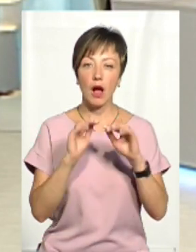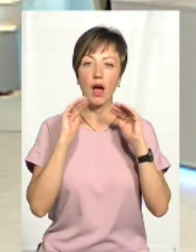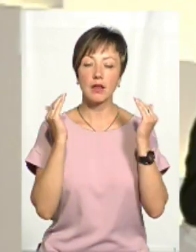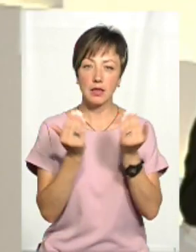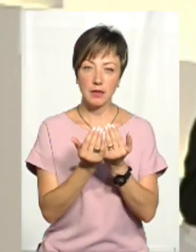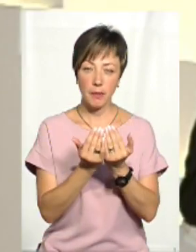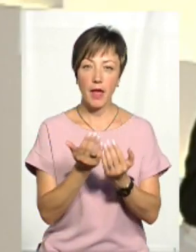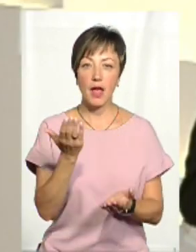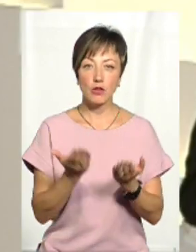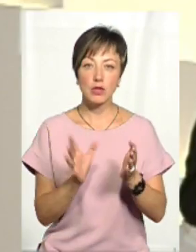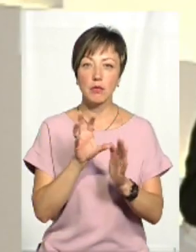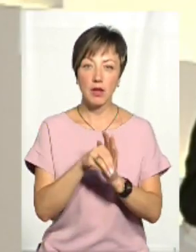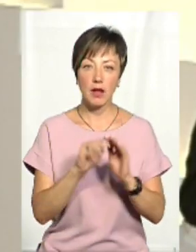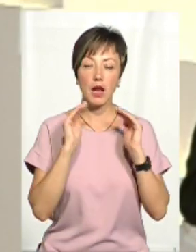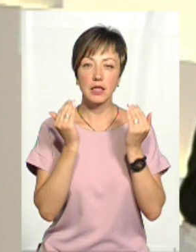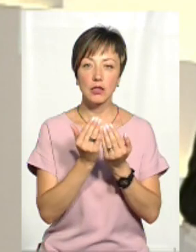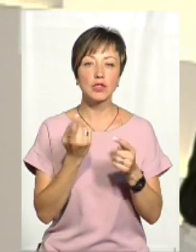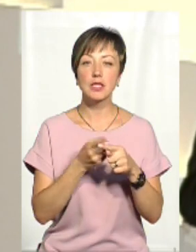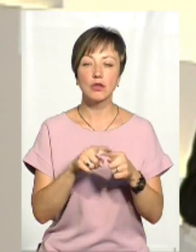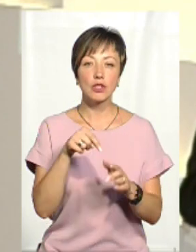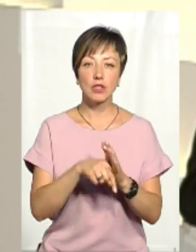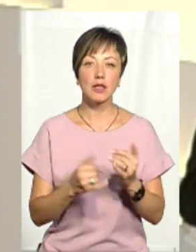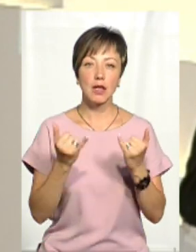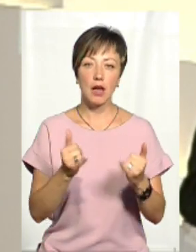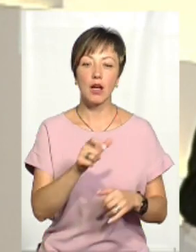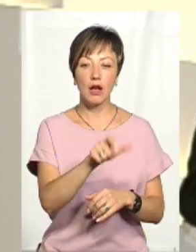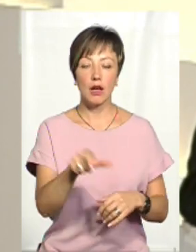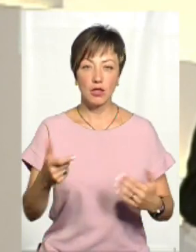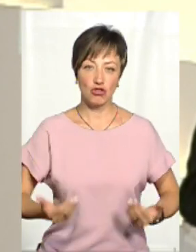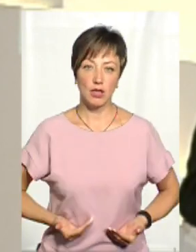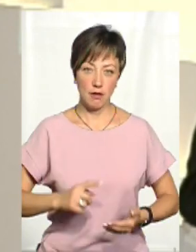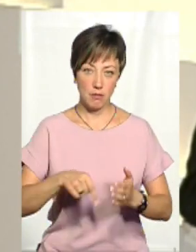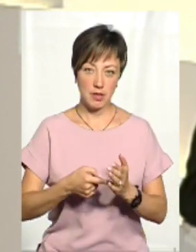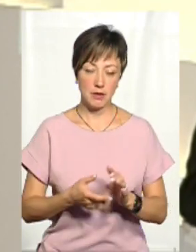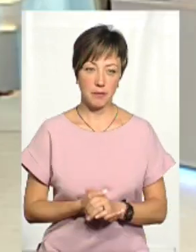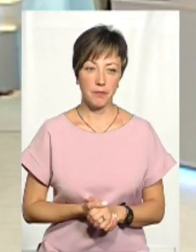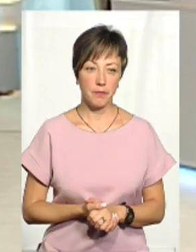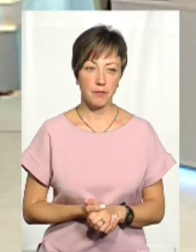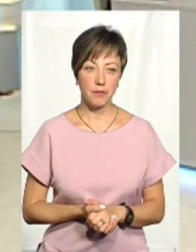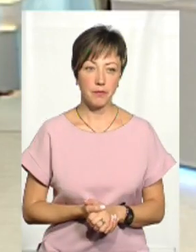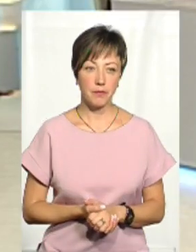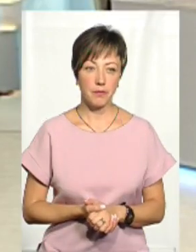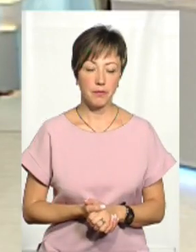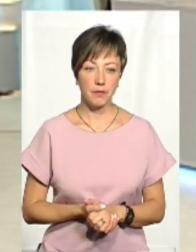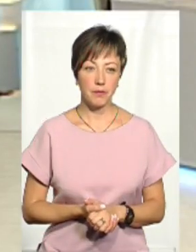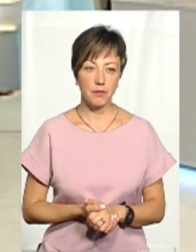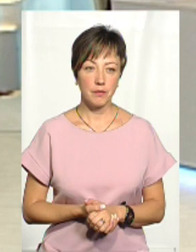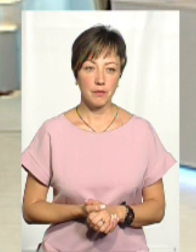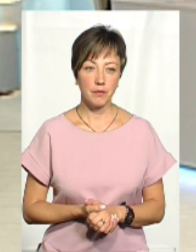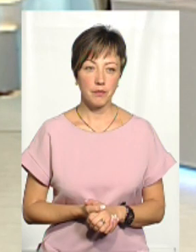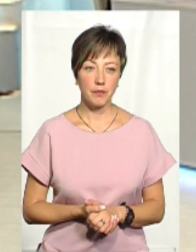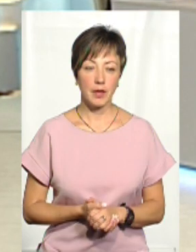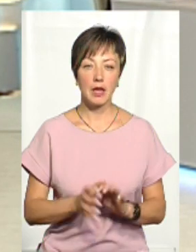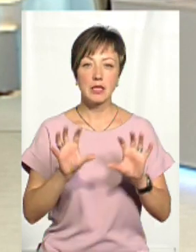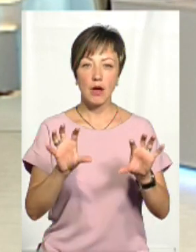карантину. Ось якщо запровадиться карантин, що це буде означати для жителів цього міста? До прикладу.